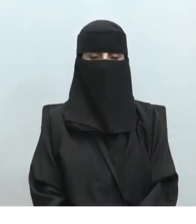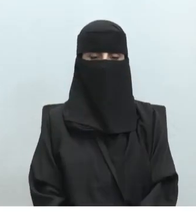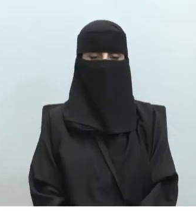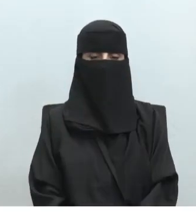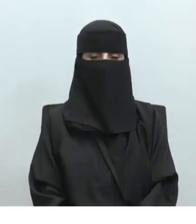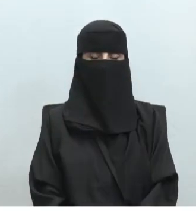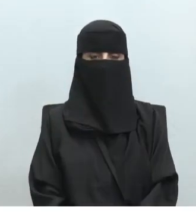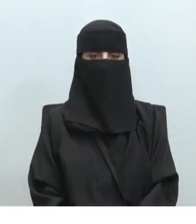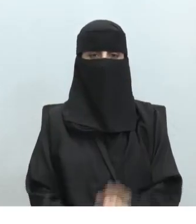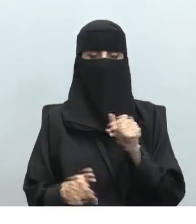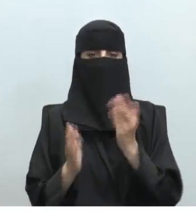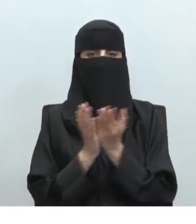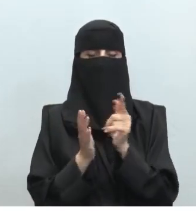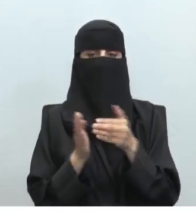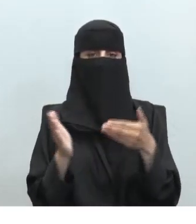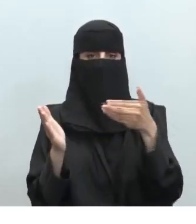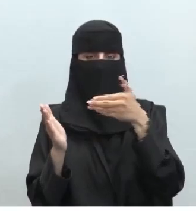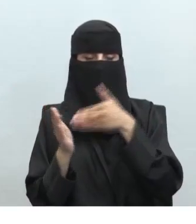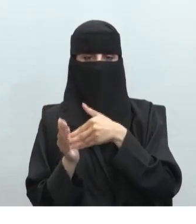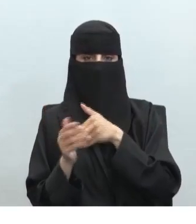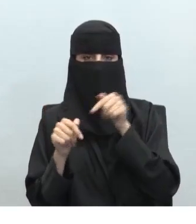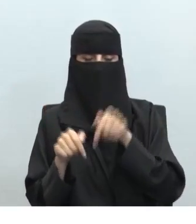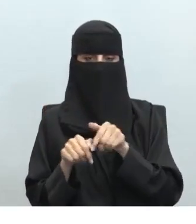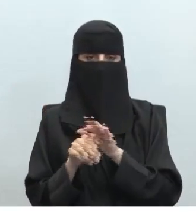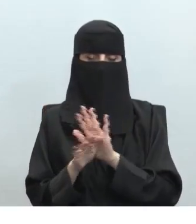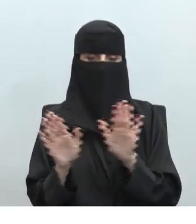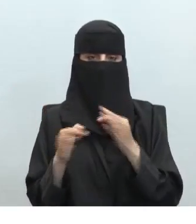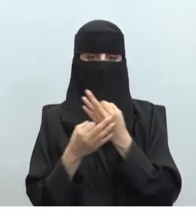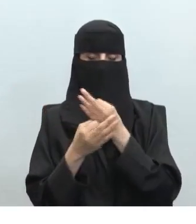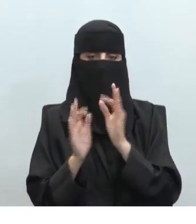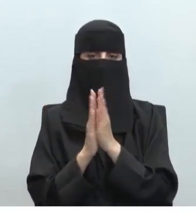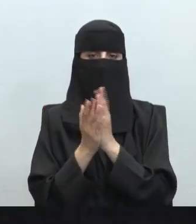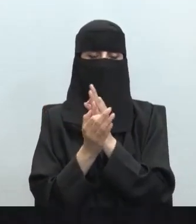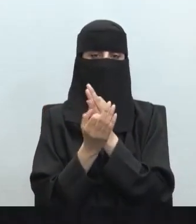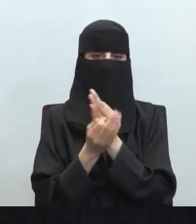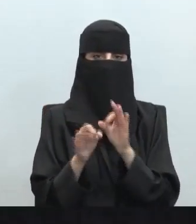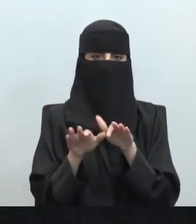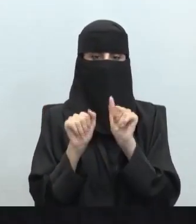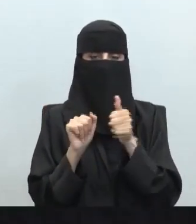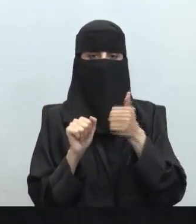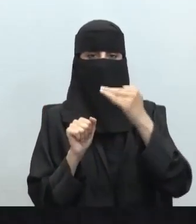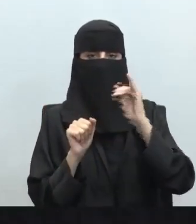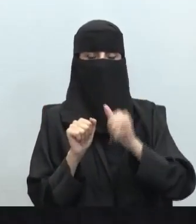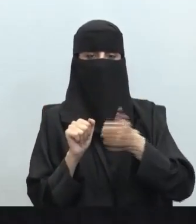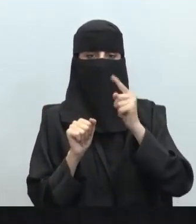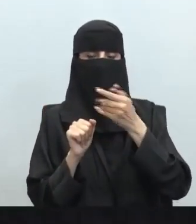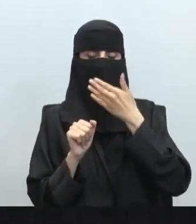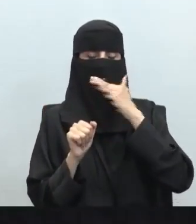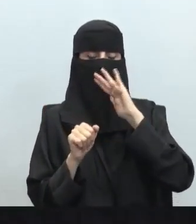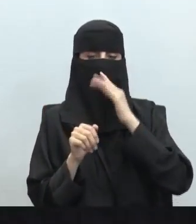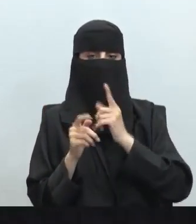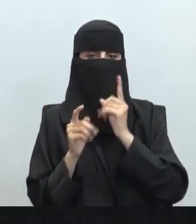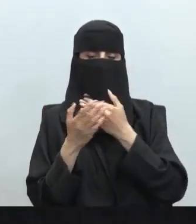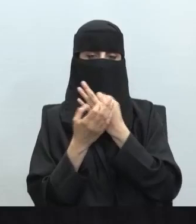البشريه بهذه الجزئيه نكون قد وصلنا لختام مقرر يحيى اثين 3 فالحمد لله على التمام تعلمنا ان